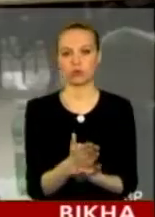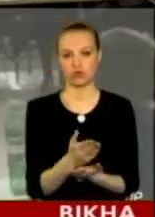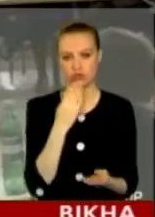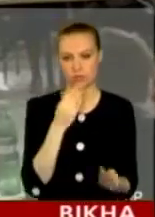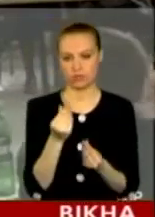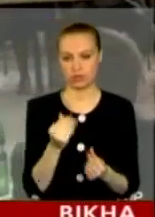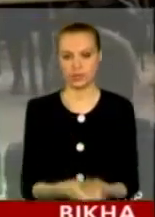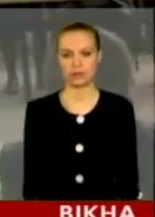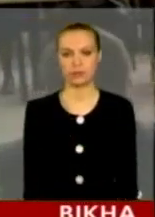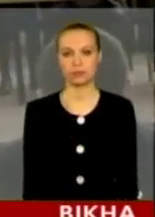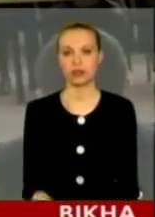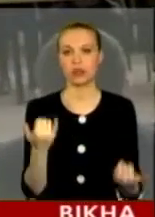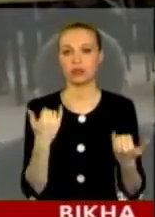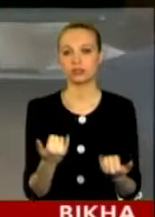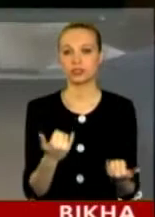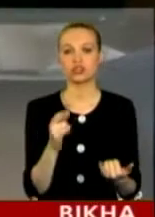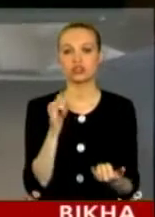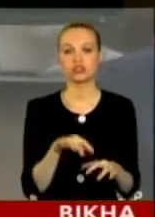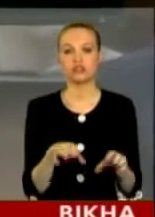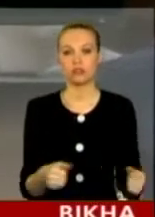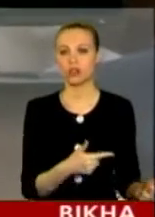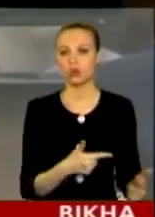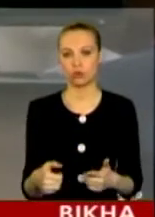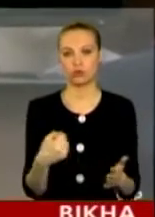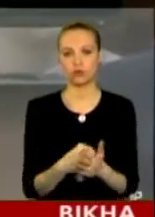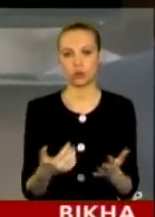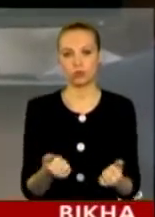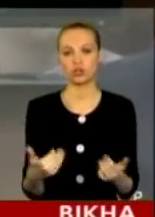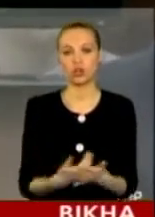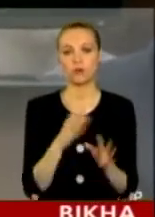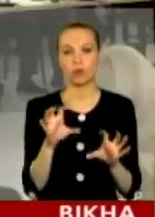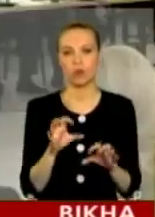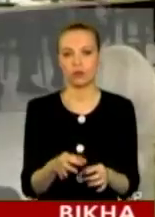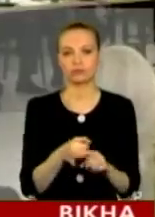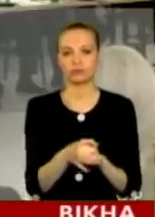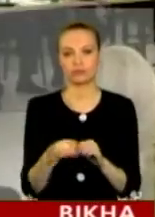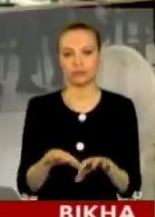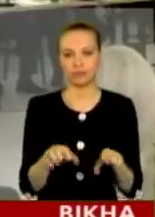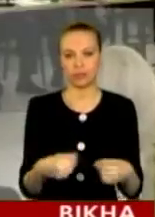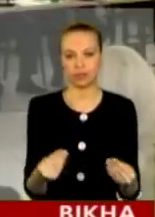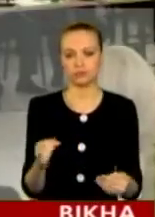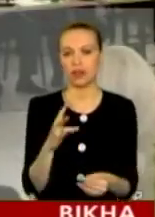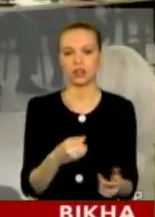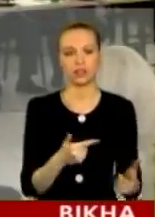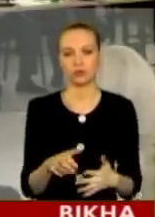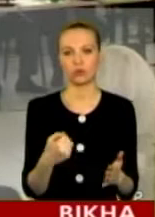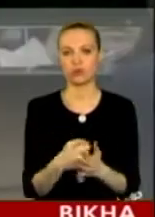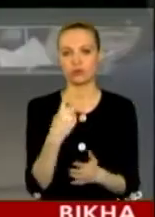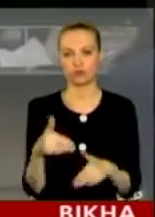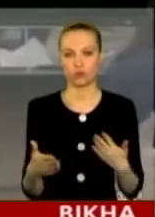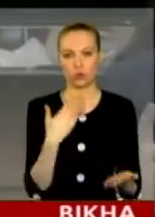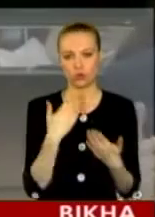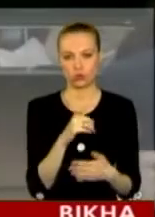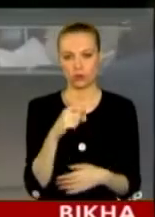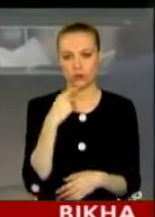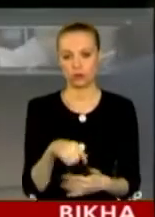фарисейства. Нинішня тимчасова влада готова до нової конституції, децентралізації, але не готова до двосторонніх стосунків із